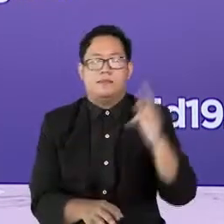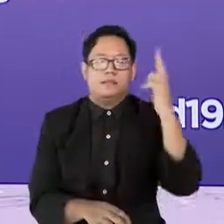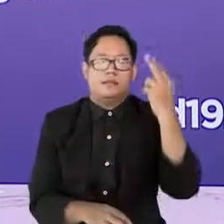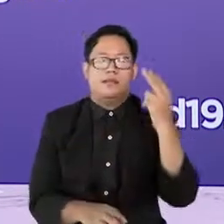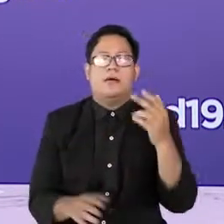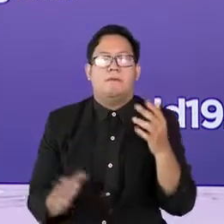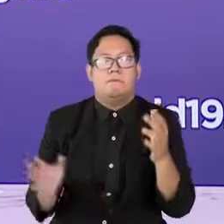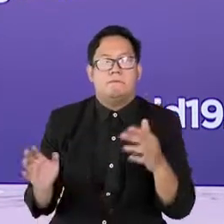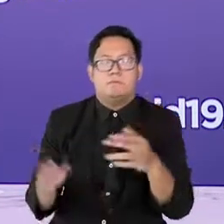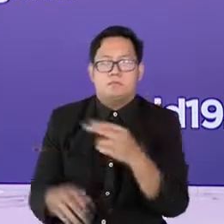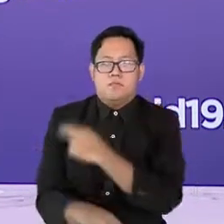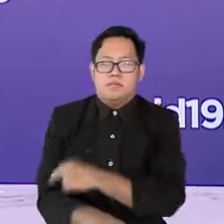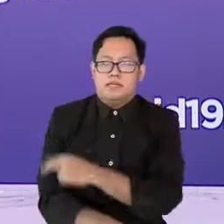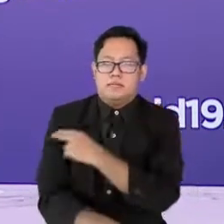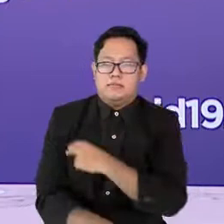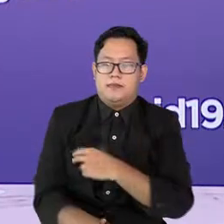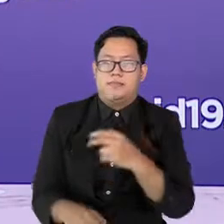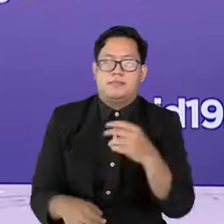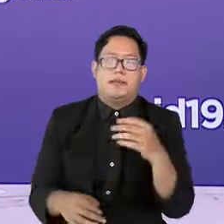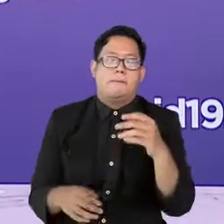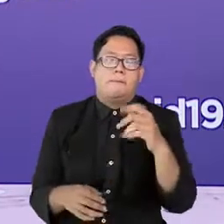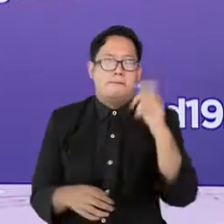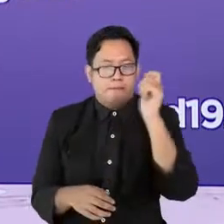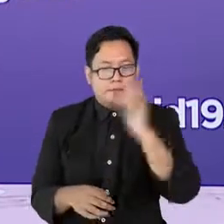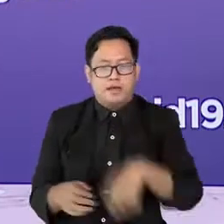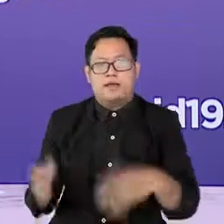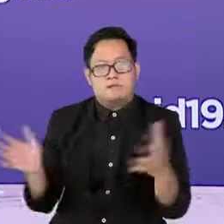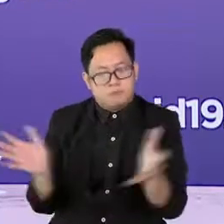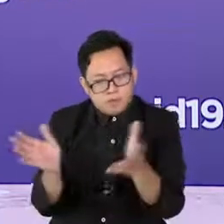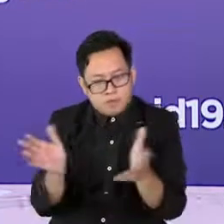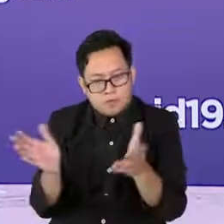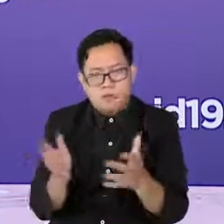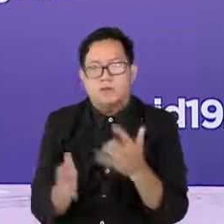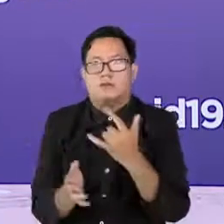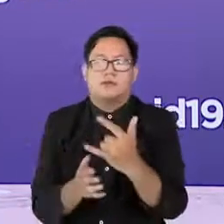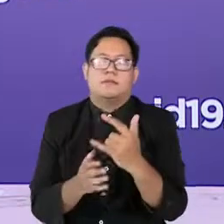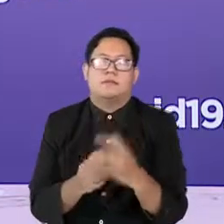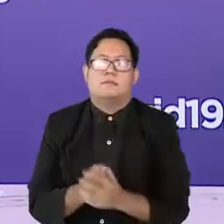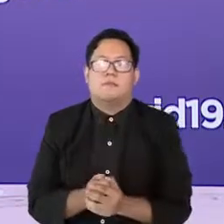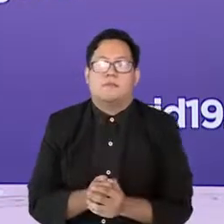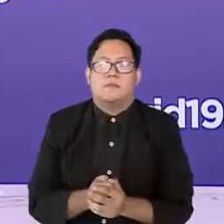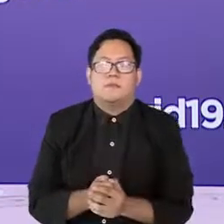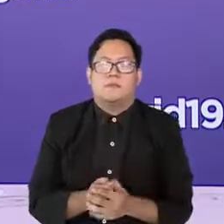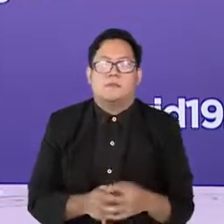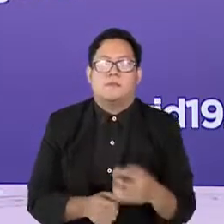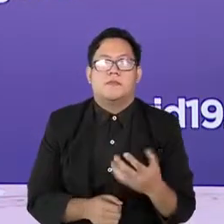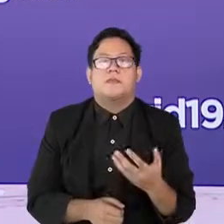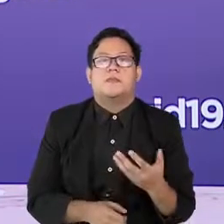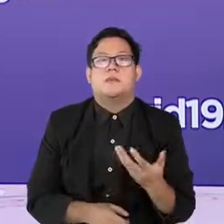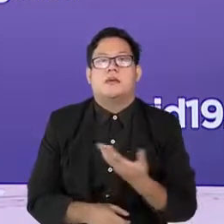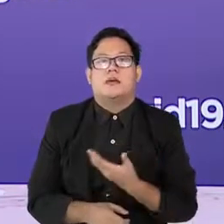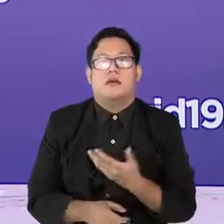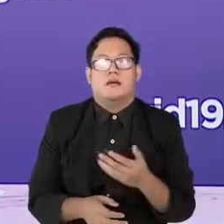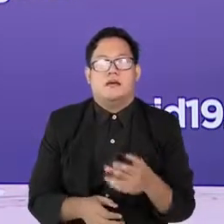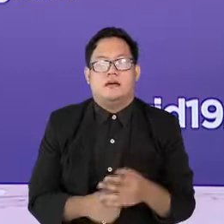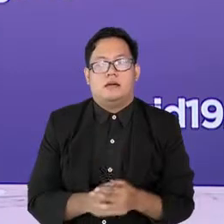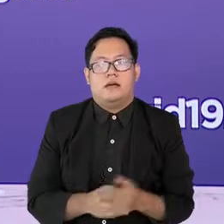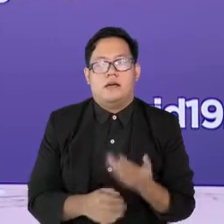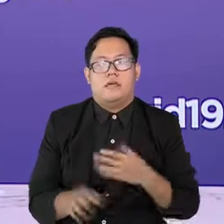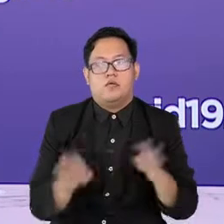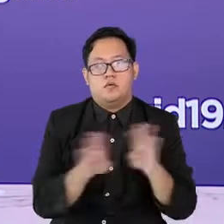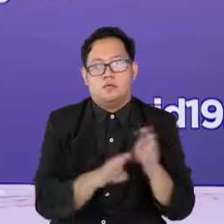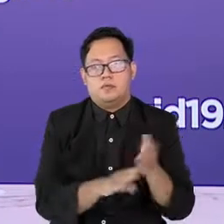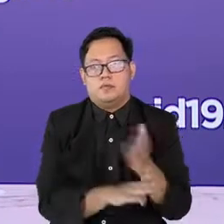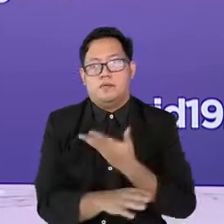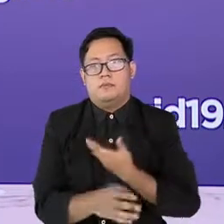Puskesmas dan Klinik Mandiri yang sudah ada sebagai penutup Saya ingin menyampaikan informasi